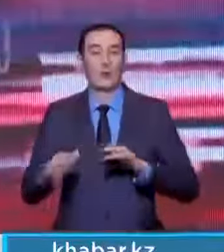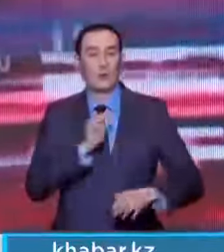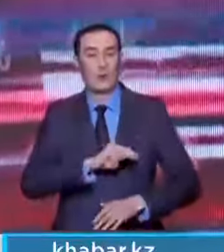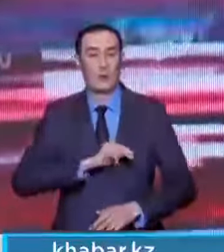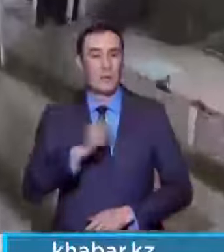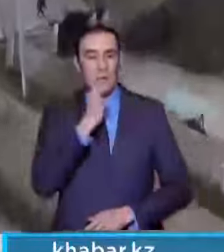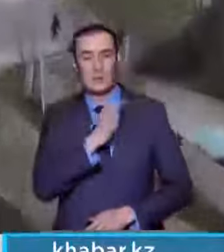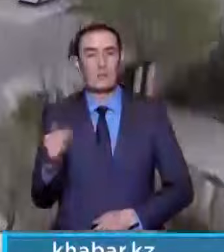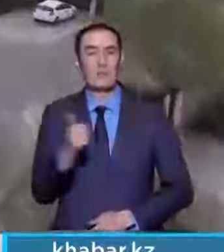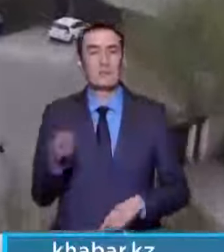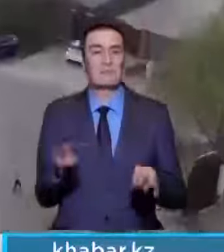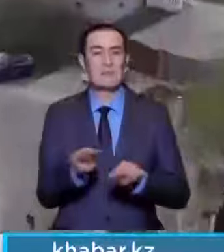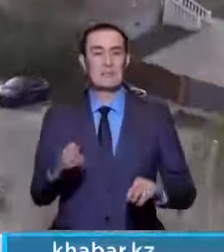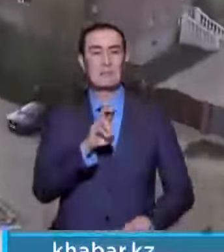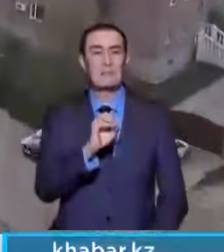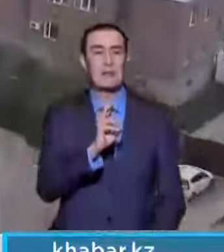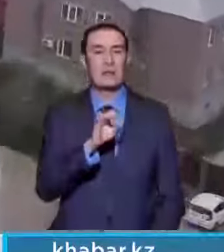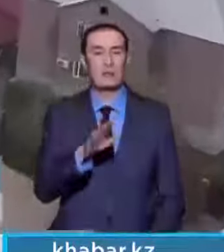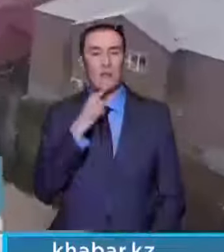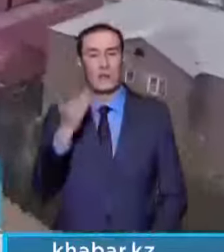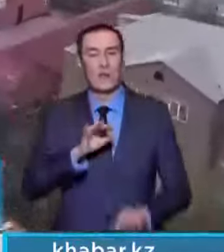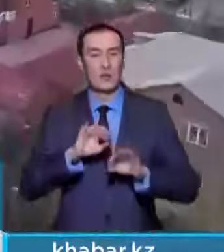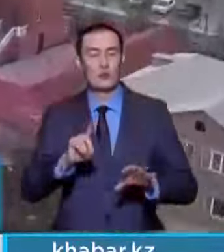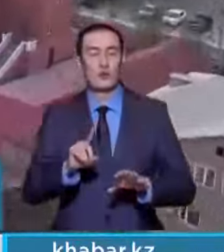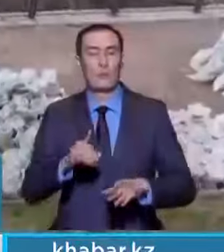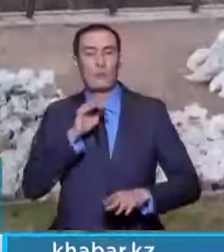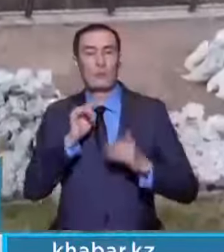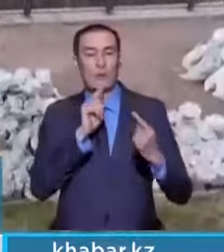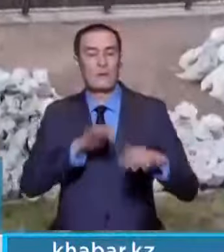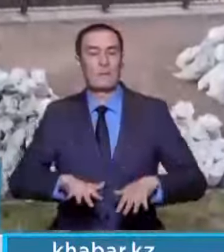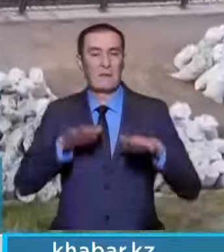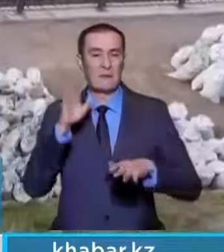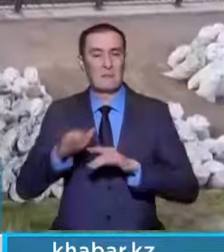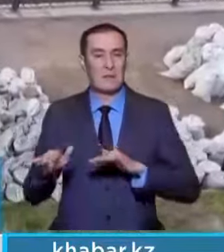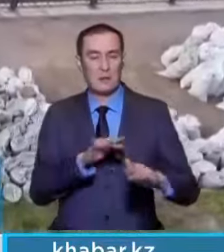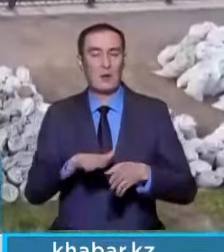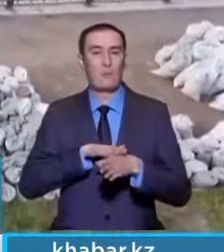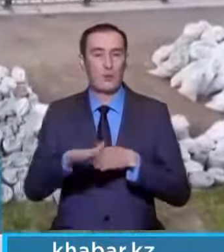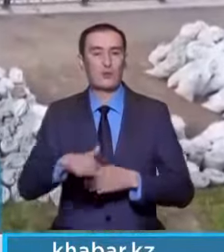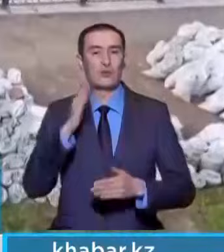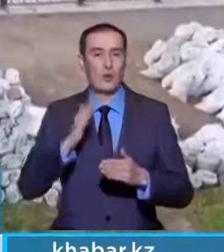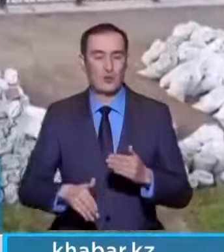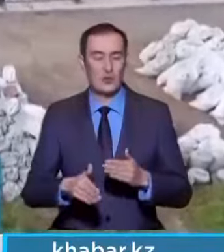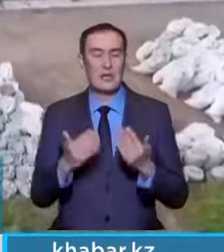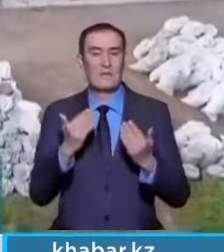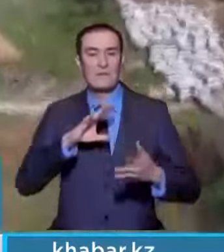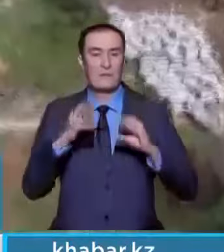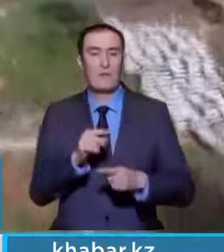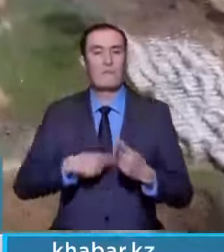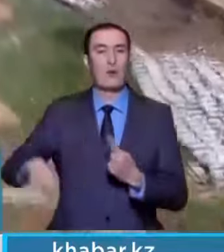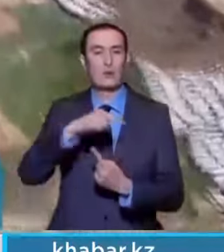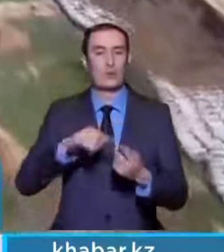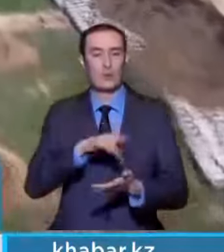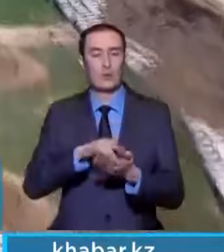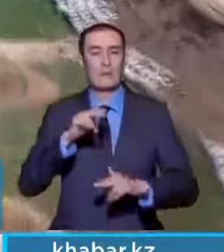работы ознакомился Ужас Бектенов. Премьер-министру доложили, что противопаводковые мероприятия практически полностью завершены. Всего вокруг областного